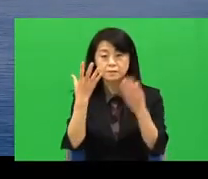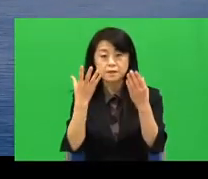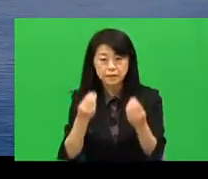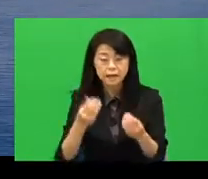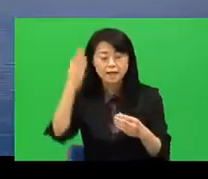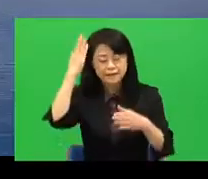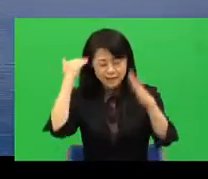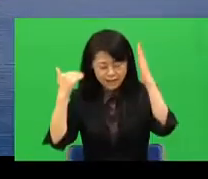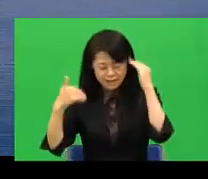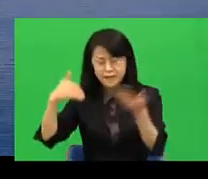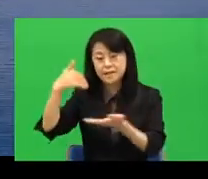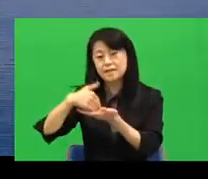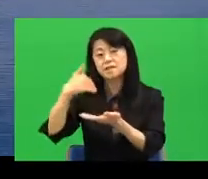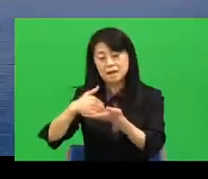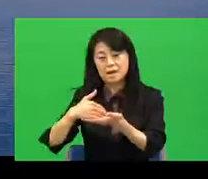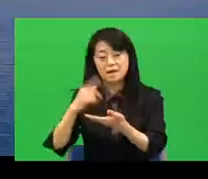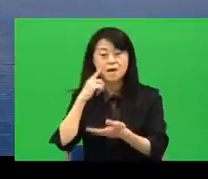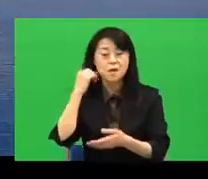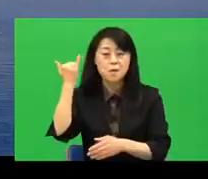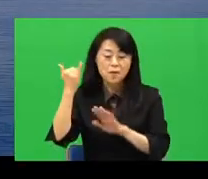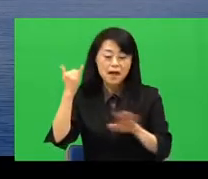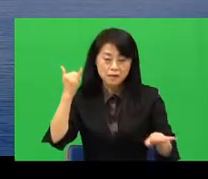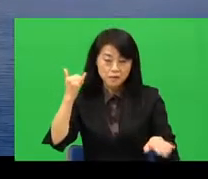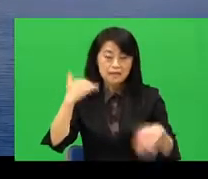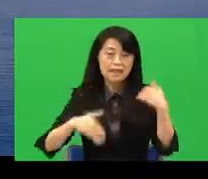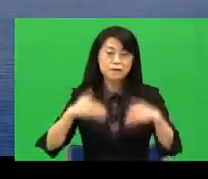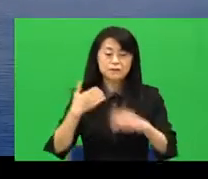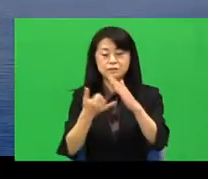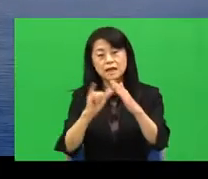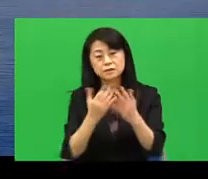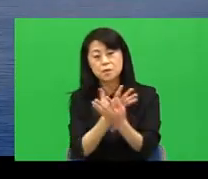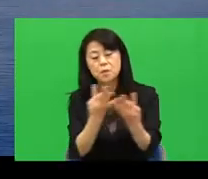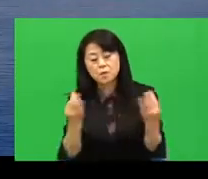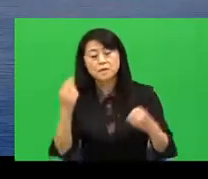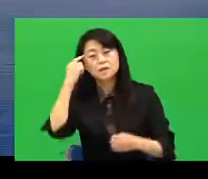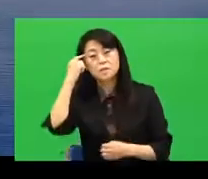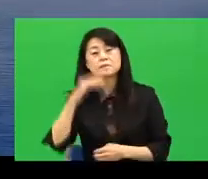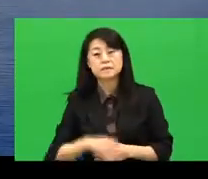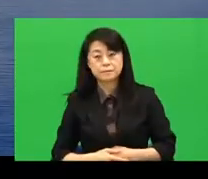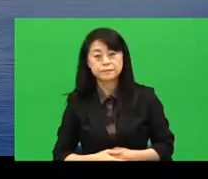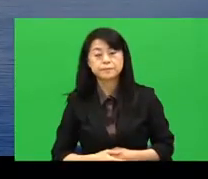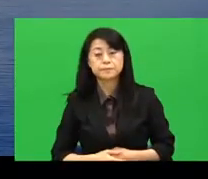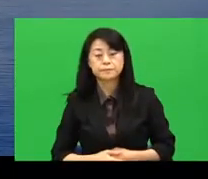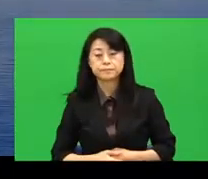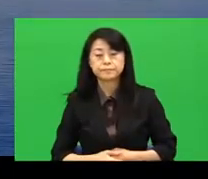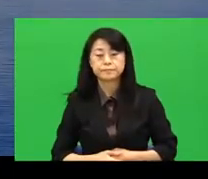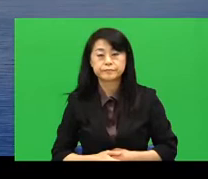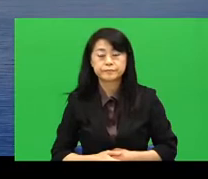丁寧な説明で、親子で非常に楽しんでおられた家族が多かったなと思ってまして、